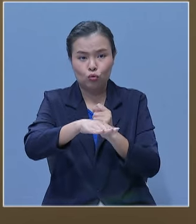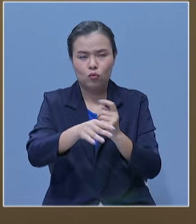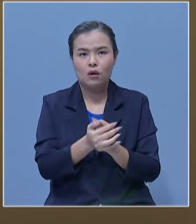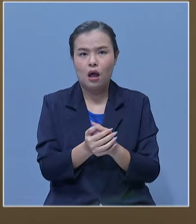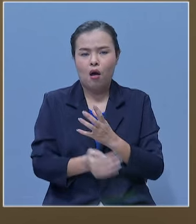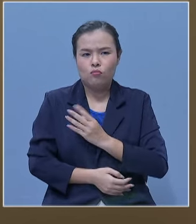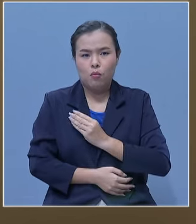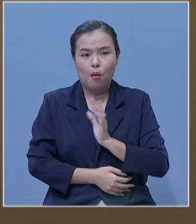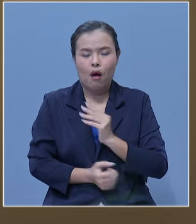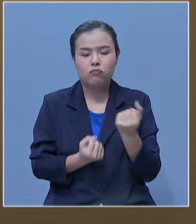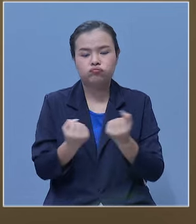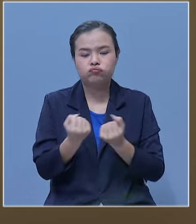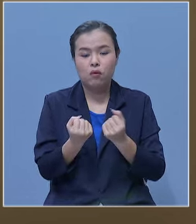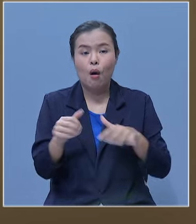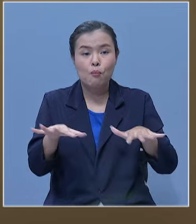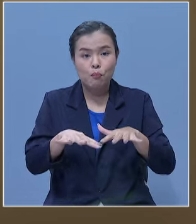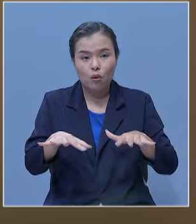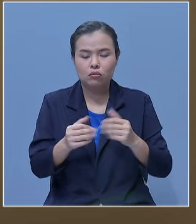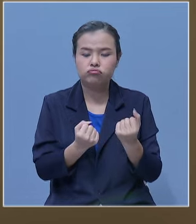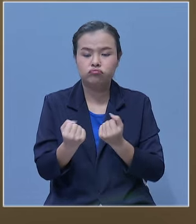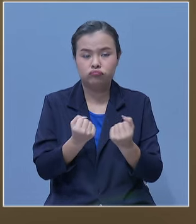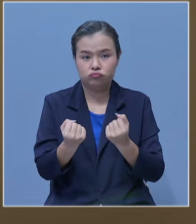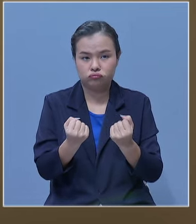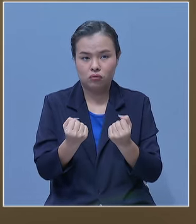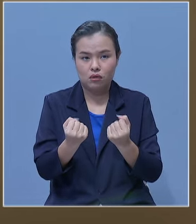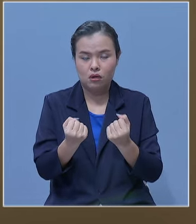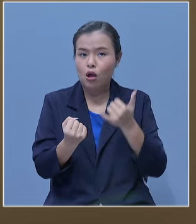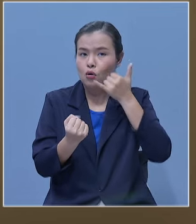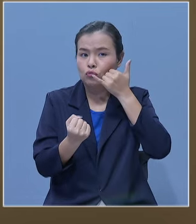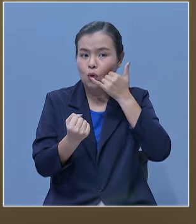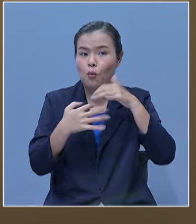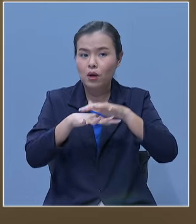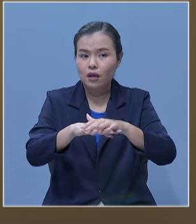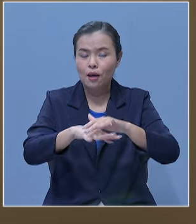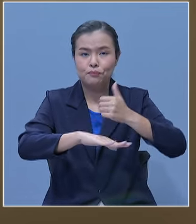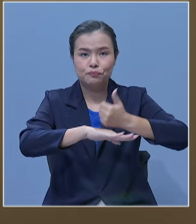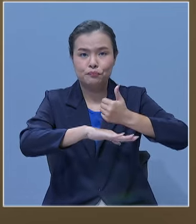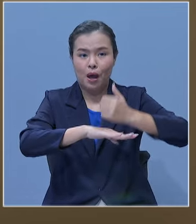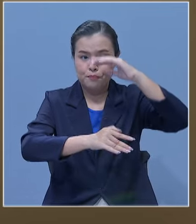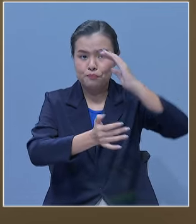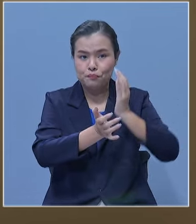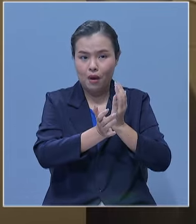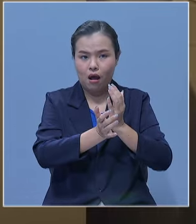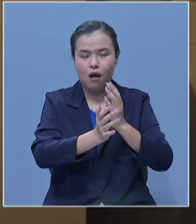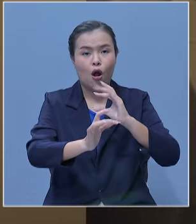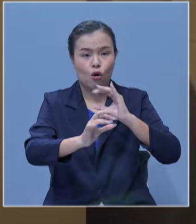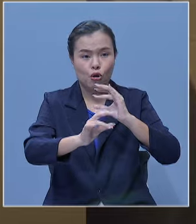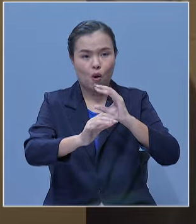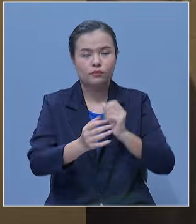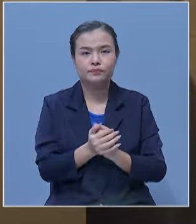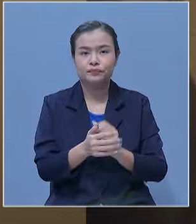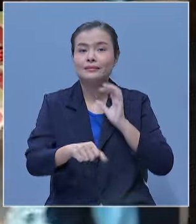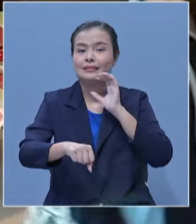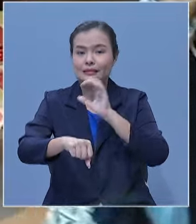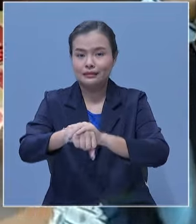าตื่นตระหนกให้ขับเป็นปกติไปหลังจากนั้นก็เลยมีการประสานงานไปที่ผู้กำกับโรงพักมาบตาพุดนะครับก่อนที่จะไปคว